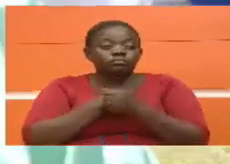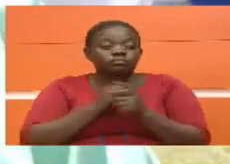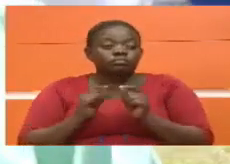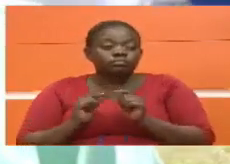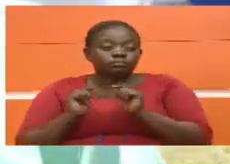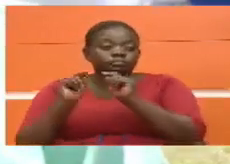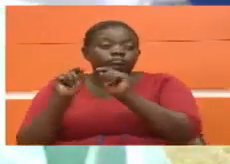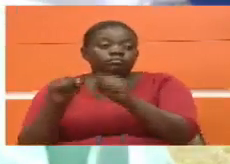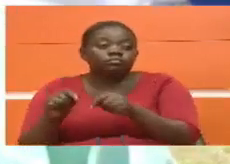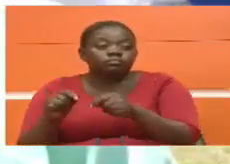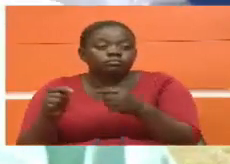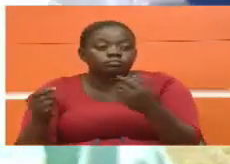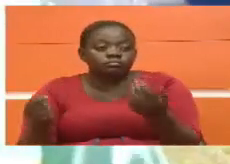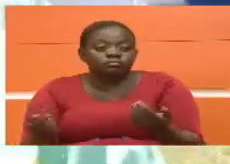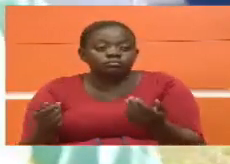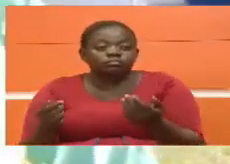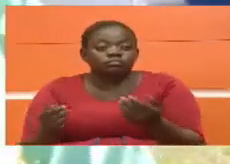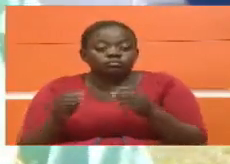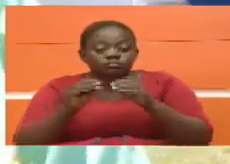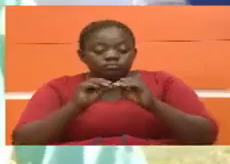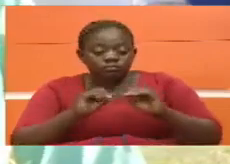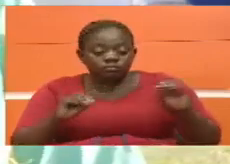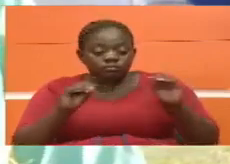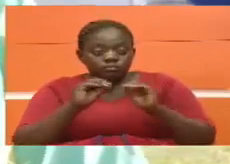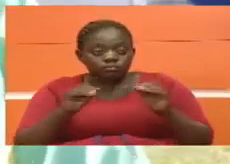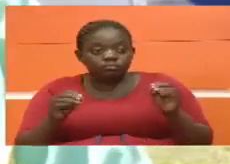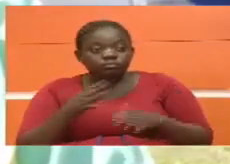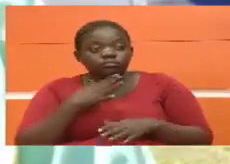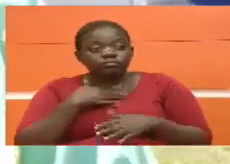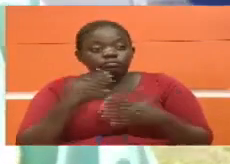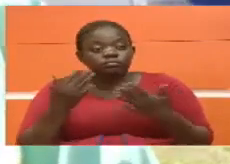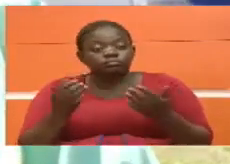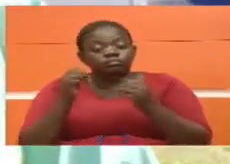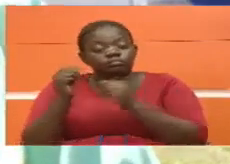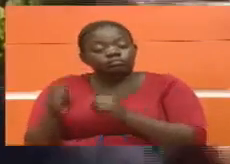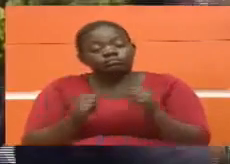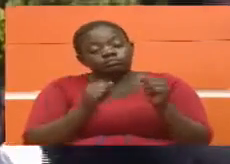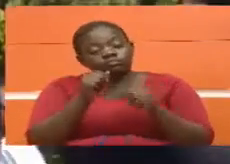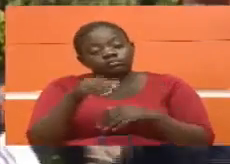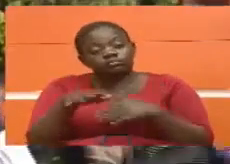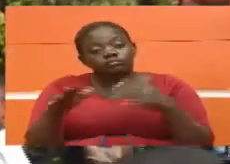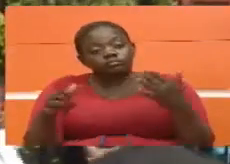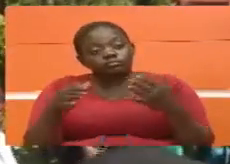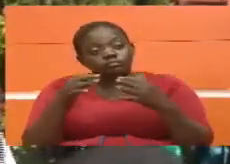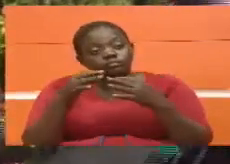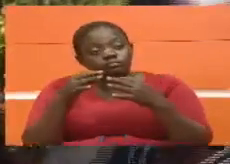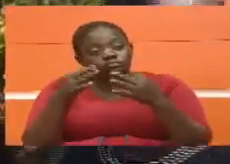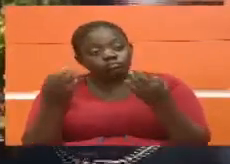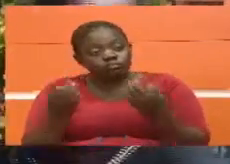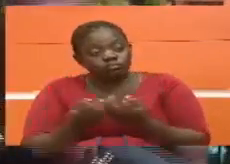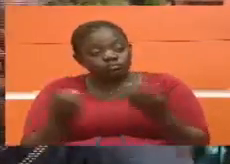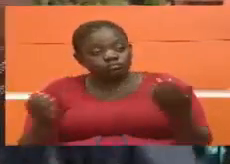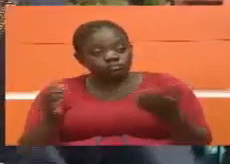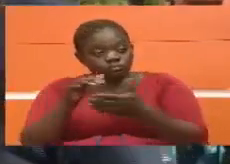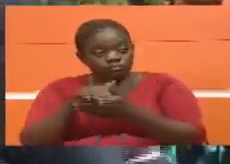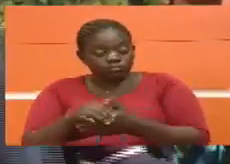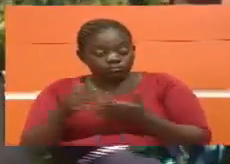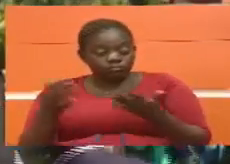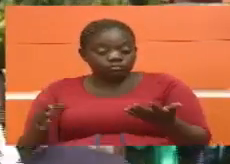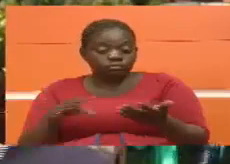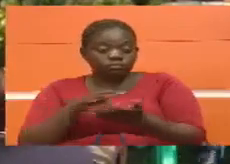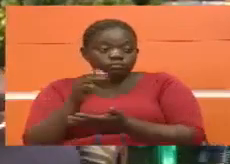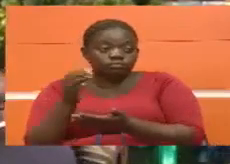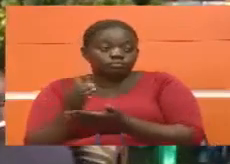bajja. Tubeera ne session ey'okubasomesa nga twagala okunyweza amaka ago. Obufumbo ensangi zino butabuse